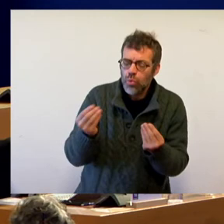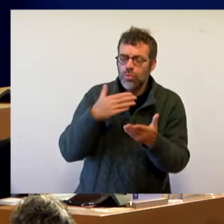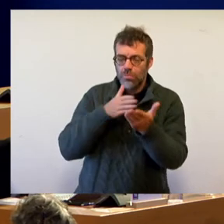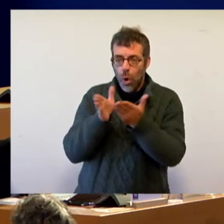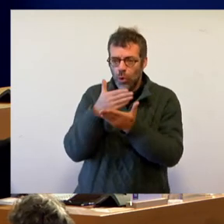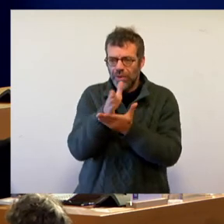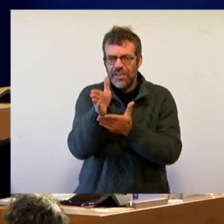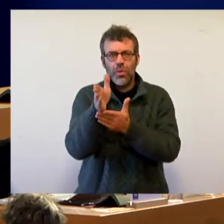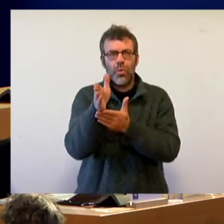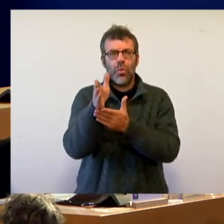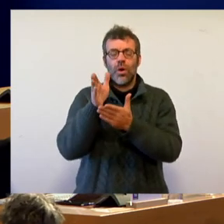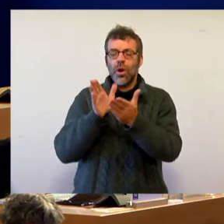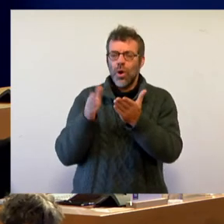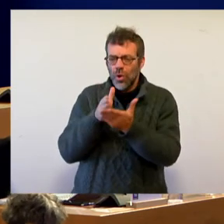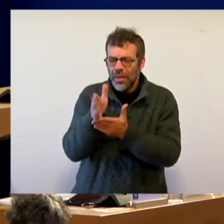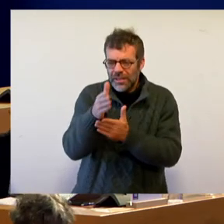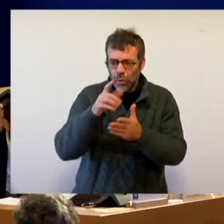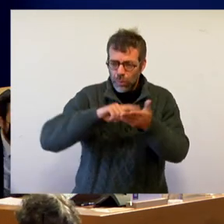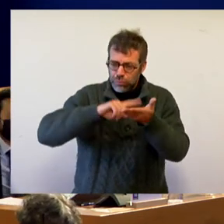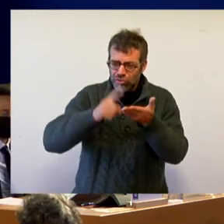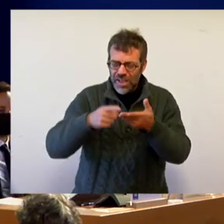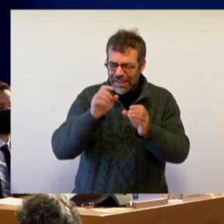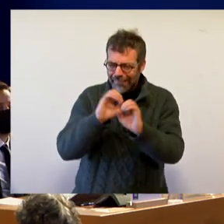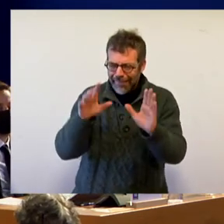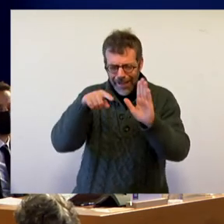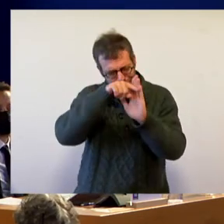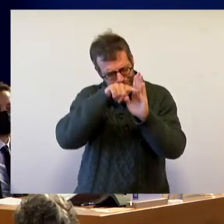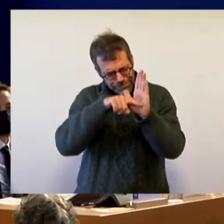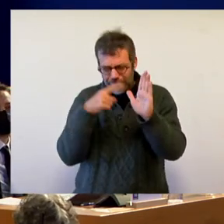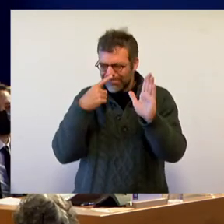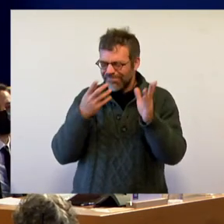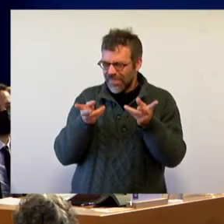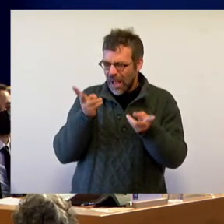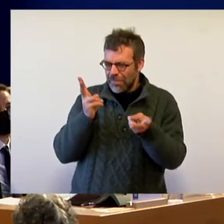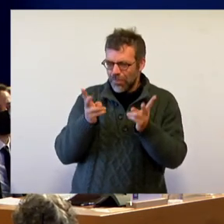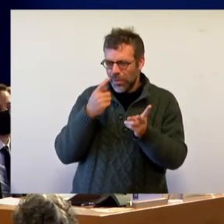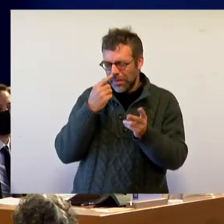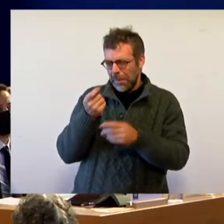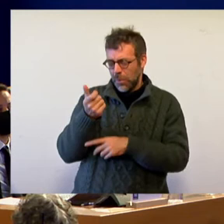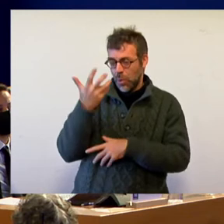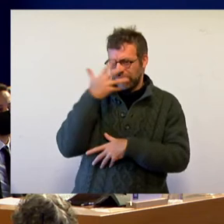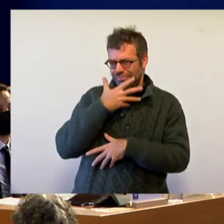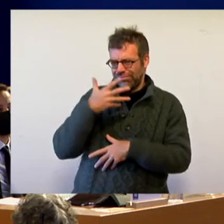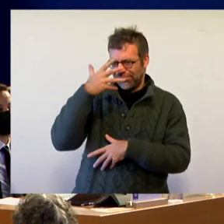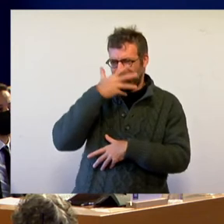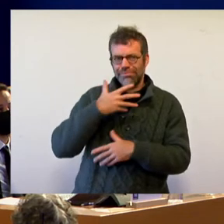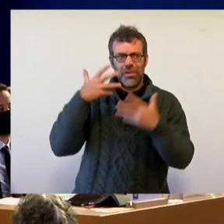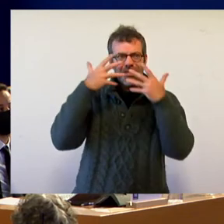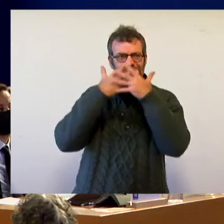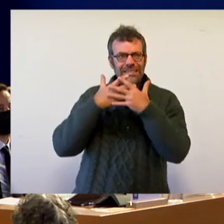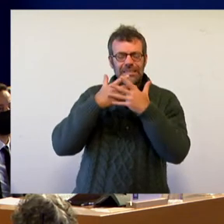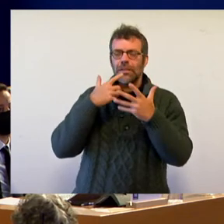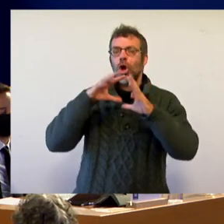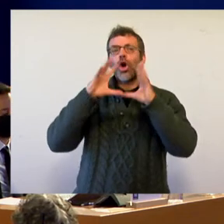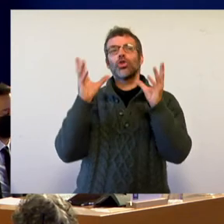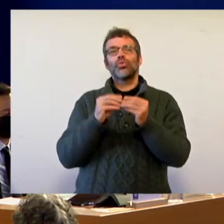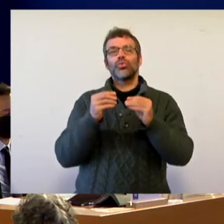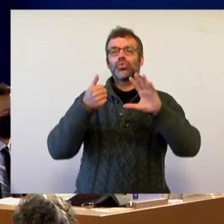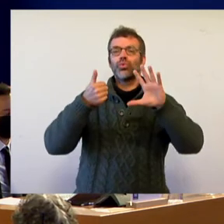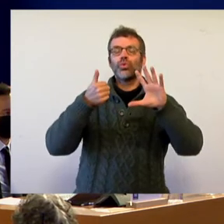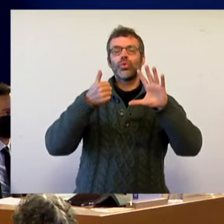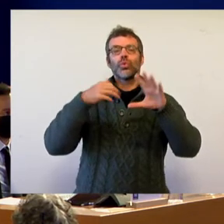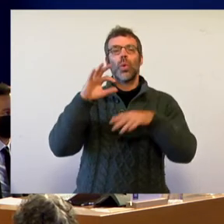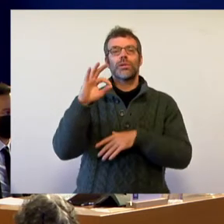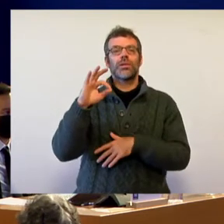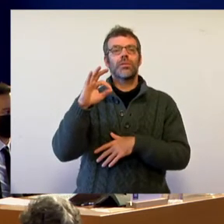orientations budgétaires. Et donc ça, c'est gênant pour nous parce qu'on a du mal à voir, en fait, finalement, sur ces 60 millions qui nous sont présentés, donc